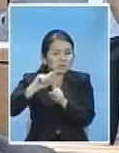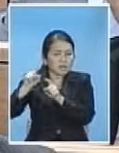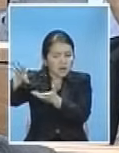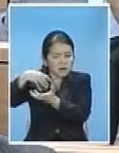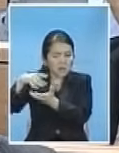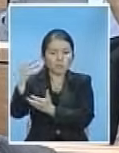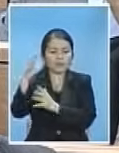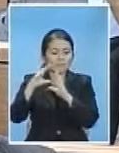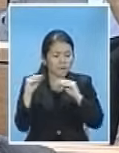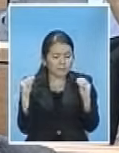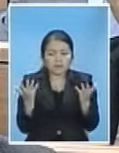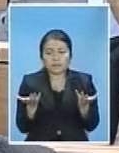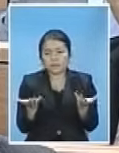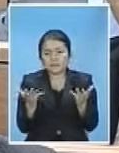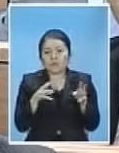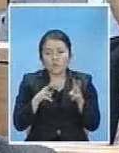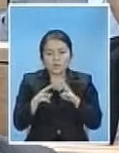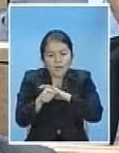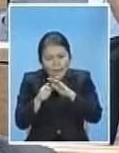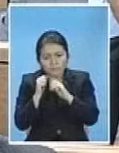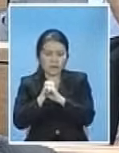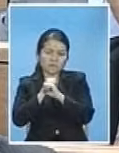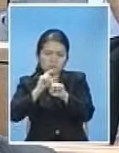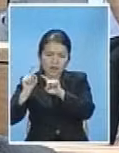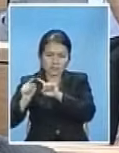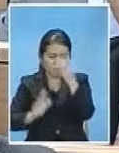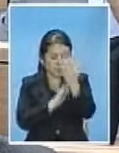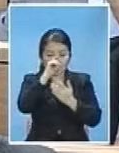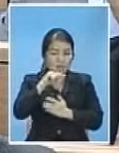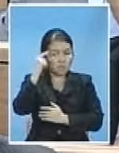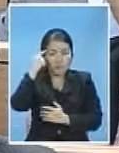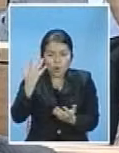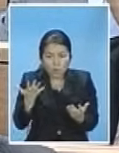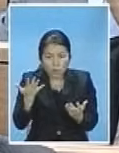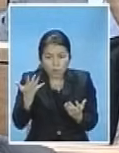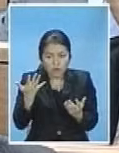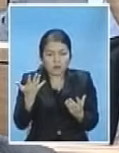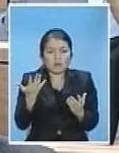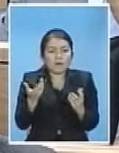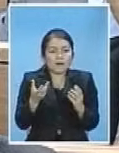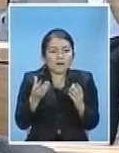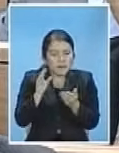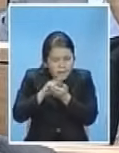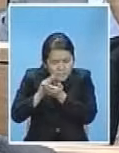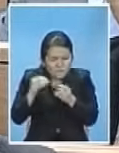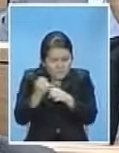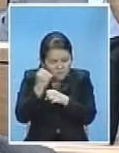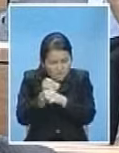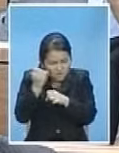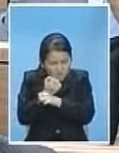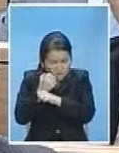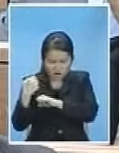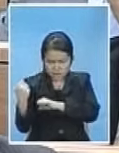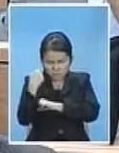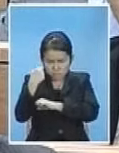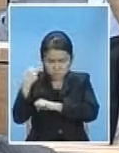รยุทธ์ที่เกิดขึ้นในตอนหลังจึงสามารถก่อตัวและฝึกฝนจนมีความส